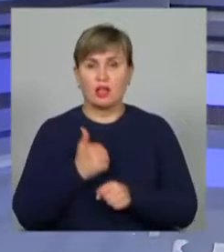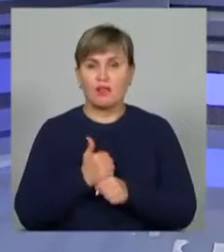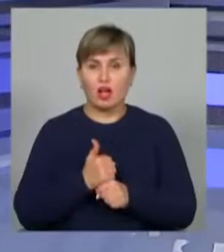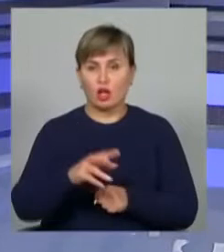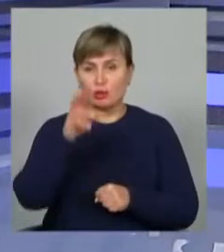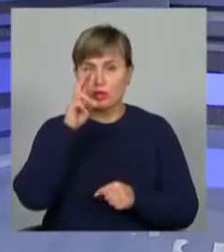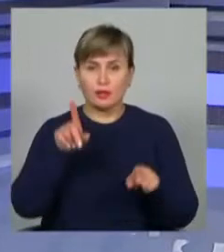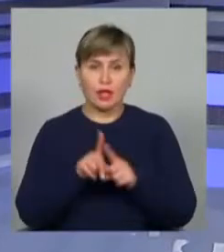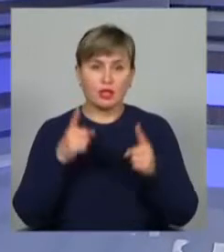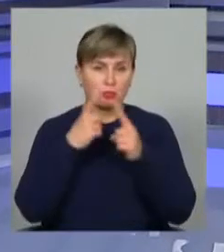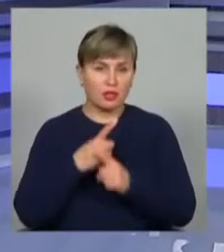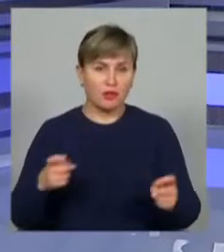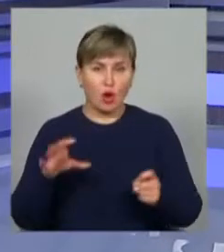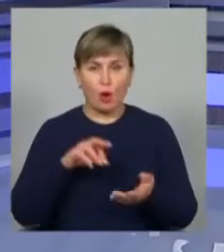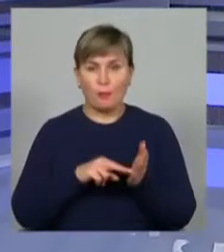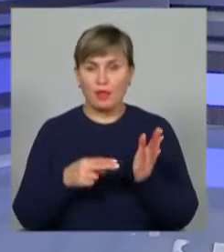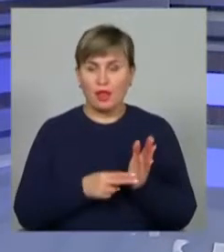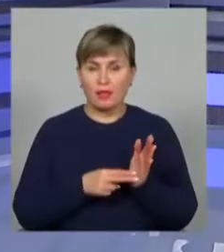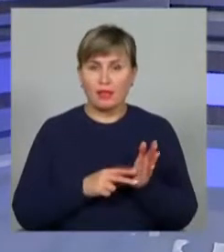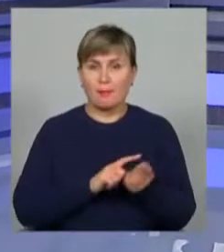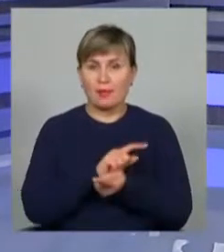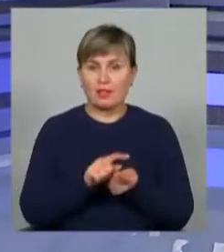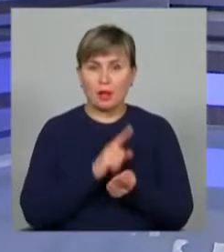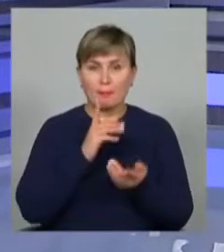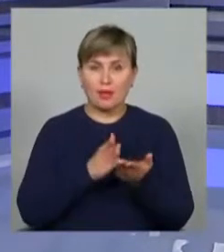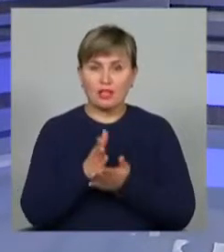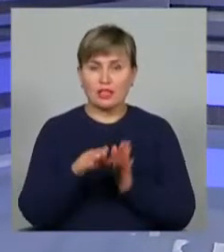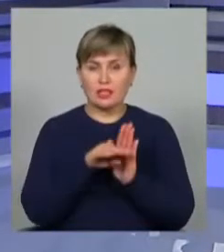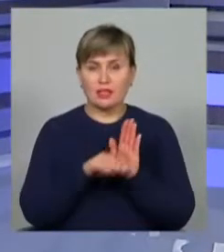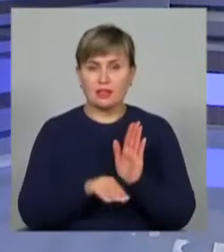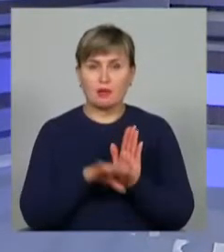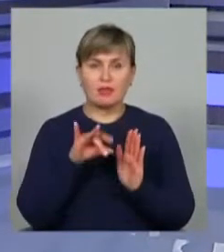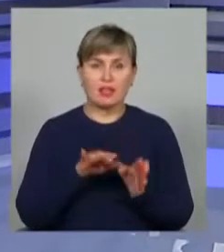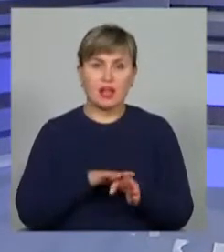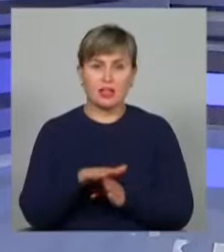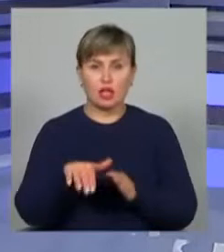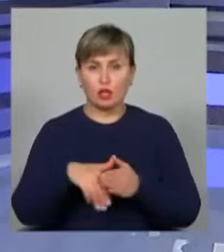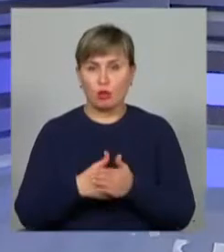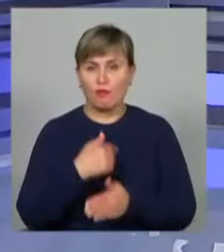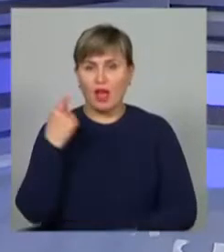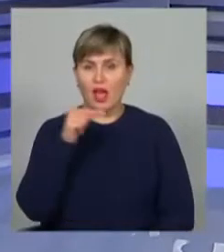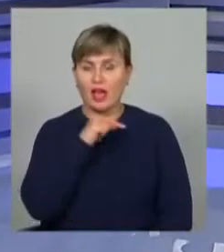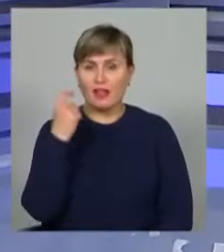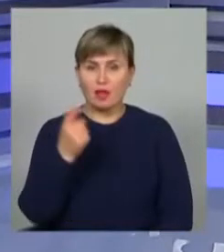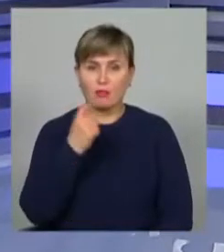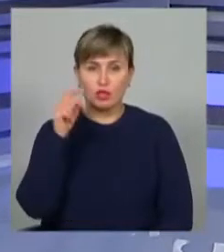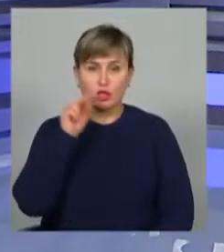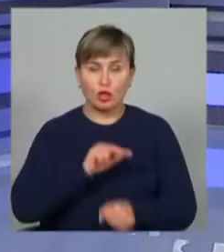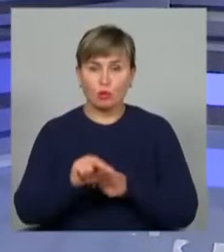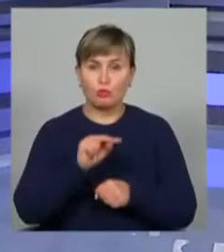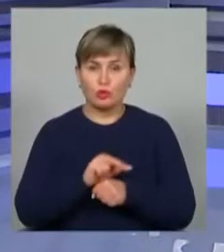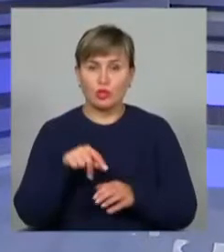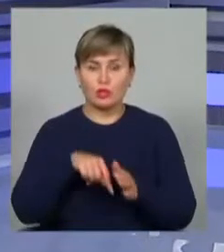государства также проинформировал о планах по модернизации политической системы и реализации нового экономического курса. Терри